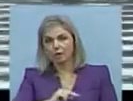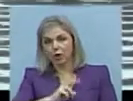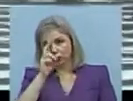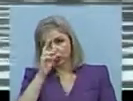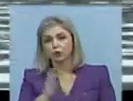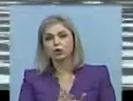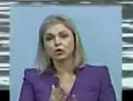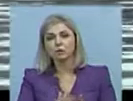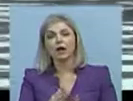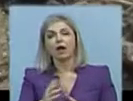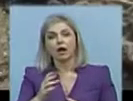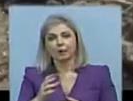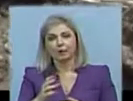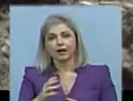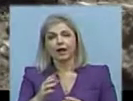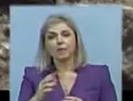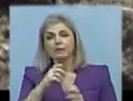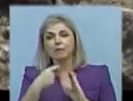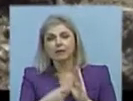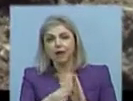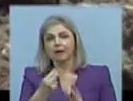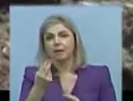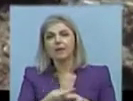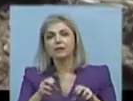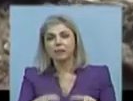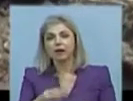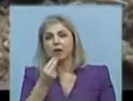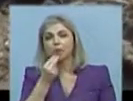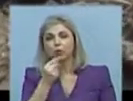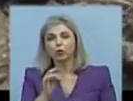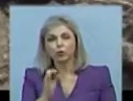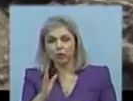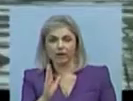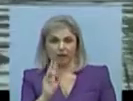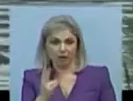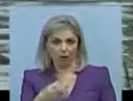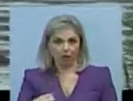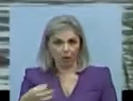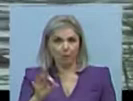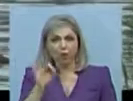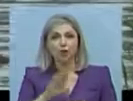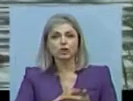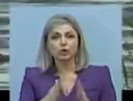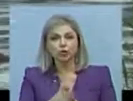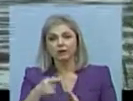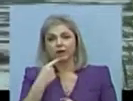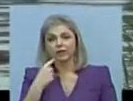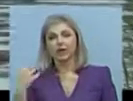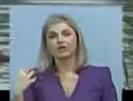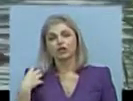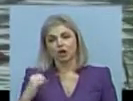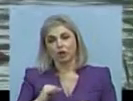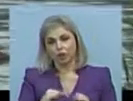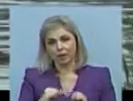служби України з питань безпечності харчових продуктів та захисту споживачів у Миколаївській області. Про ситуацію говорить начальник Миколаївського